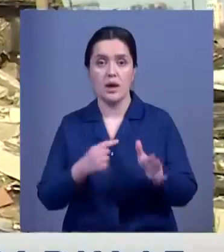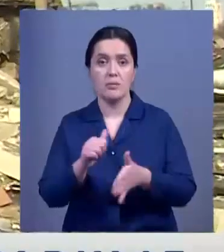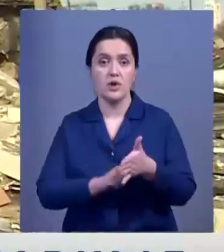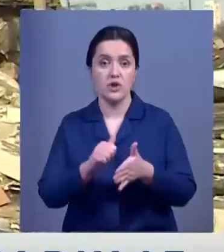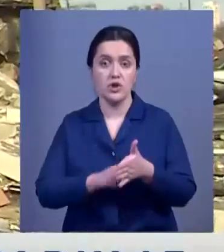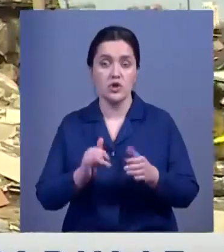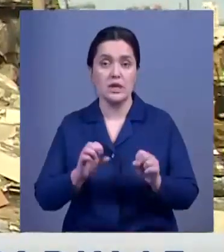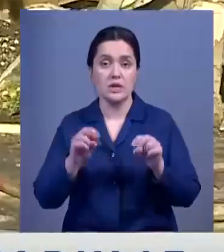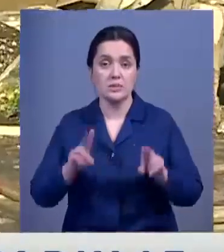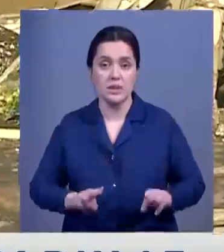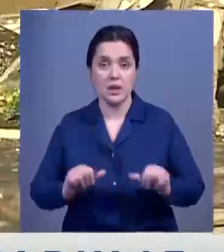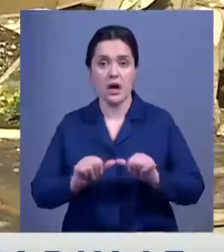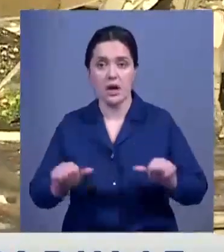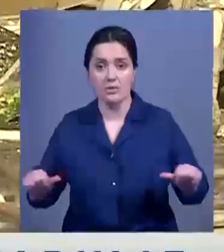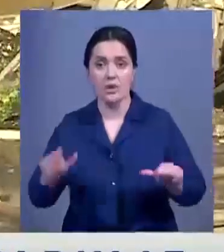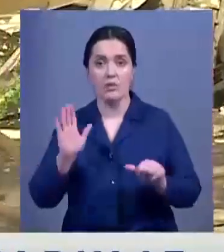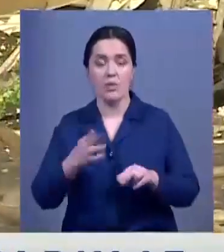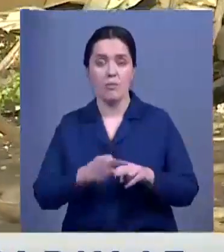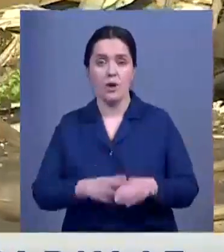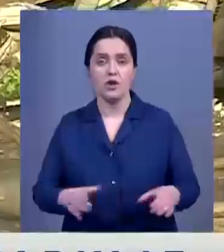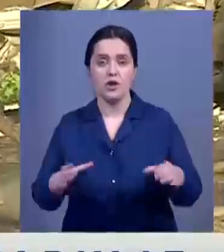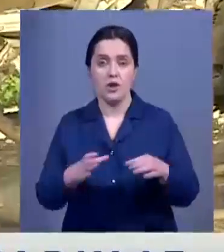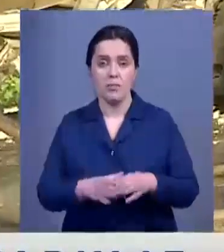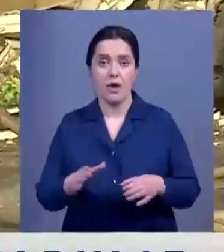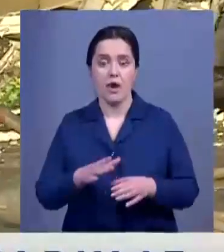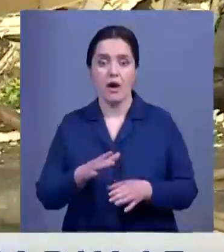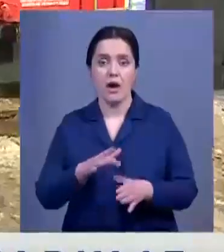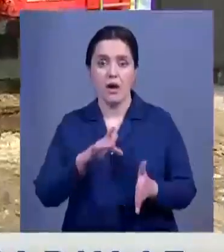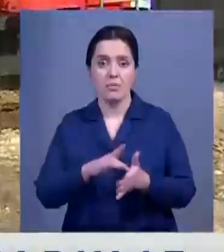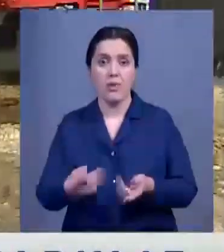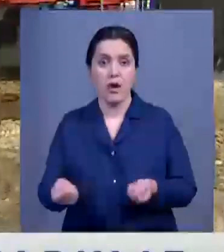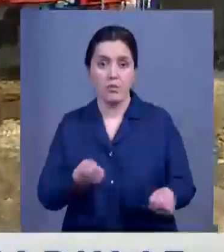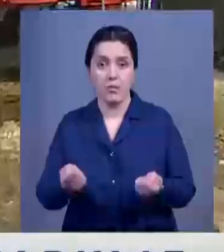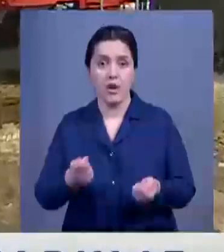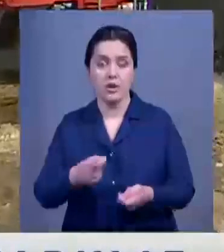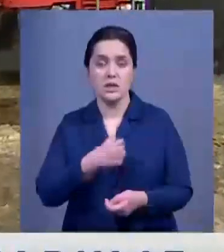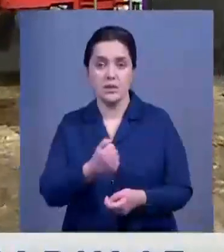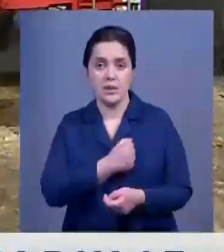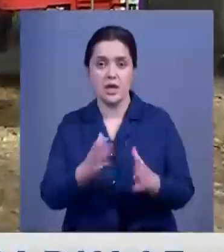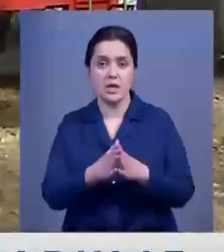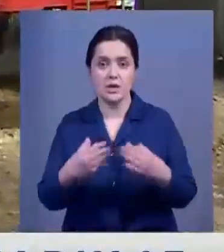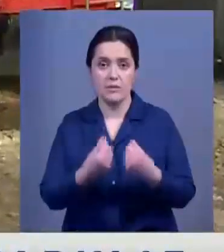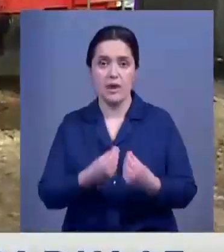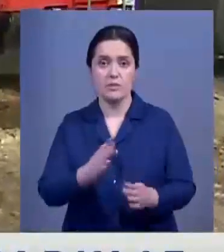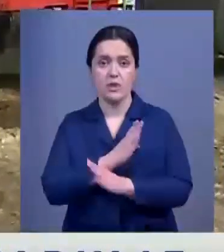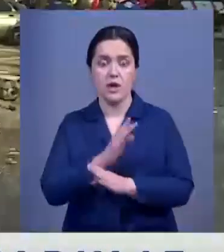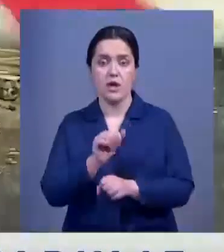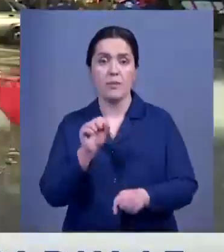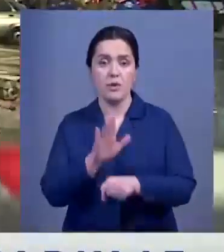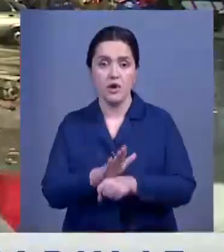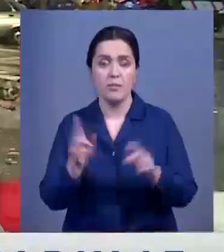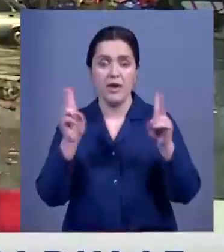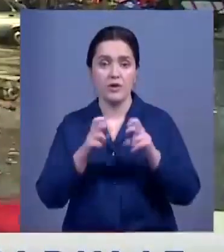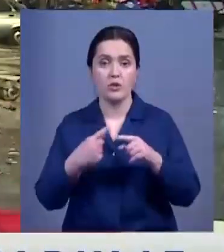создали спец комиссию развернут оперативный штаб по ким столица алтай burden of выразил соболезнования семье погибшей и